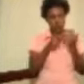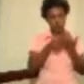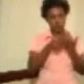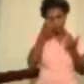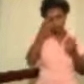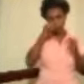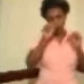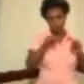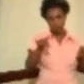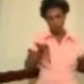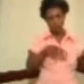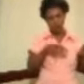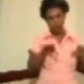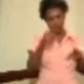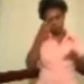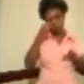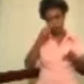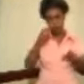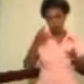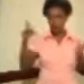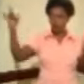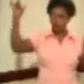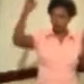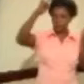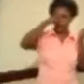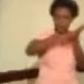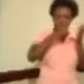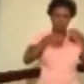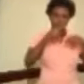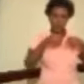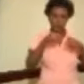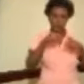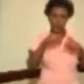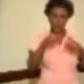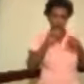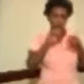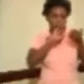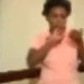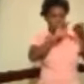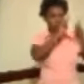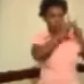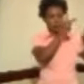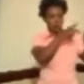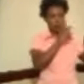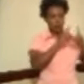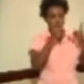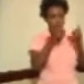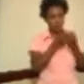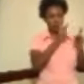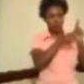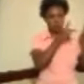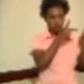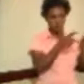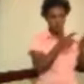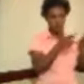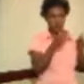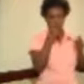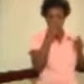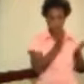faire et un tourisme là. Dans une zone, arrivé jusqu'à l'île de la Tortue, en dépensant $1 billion par